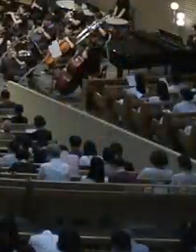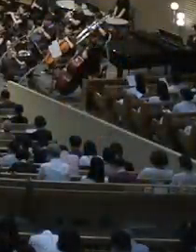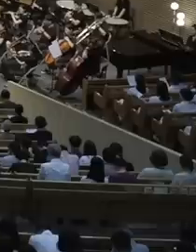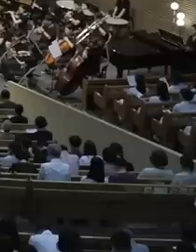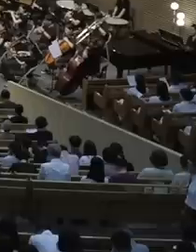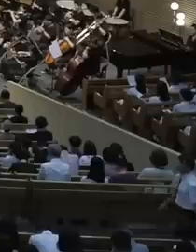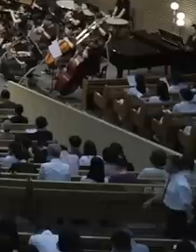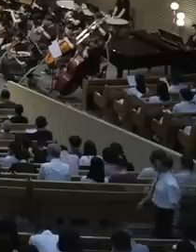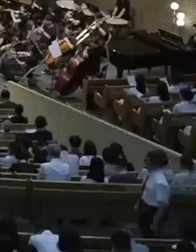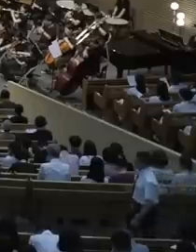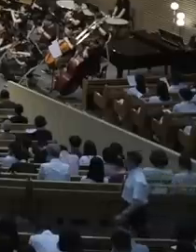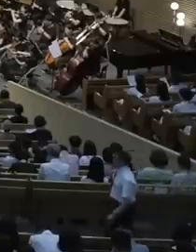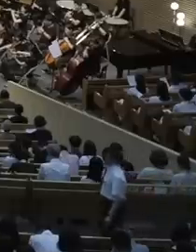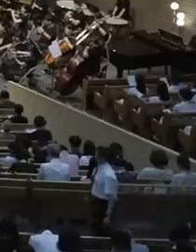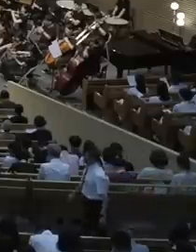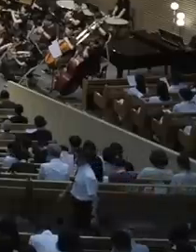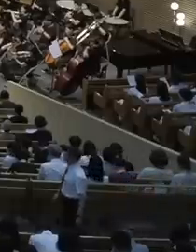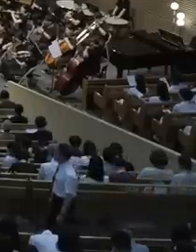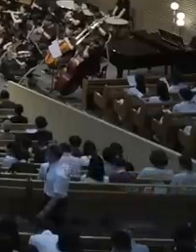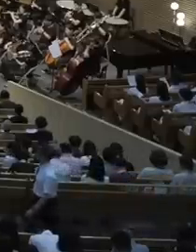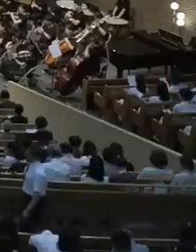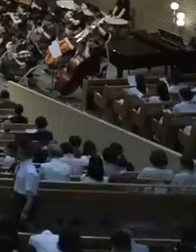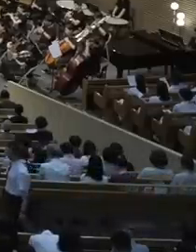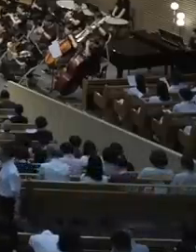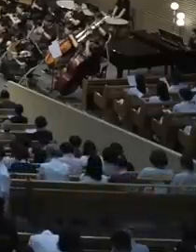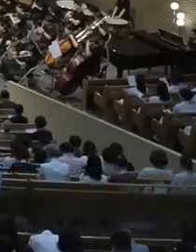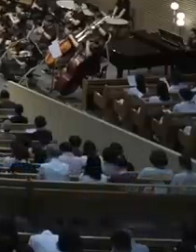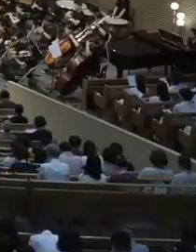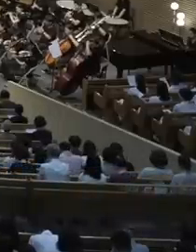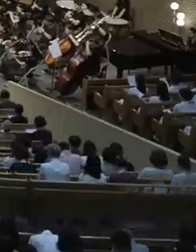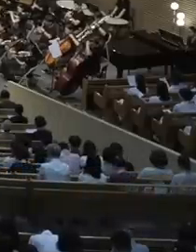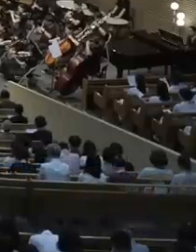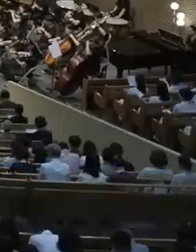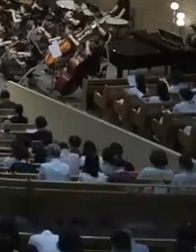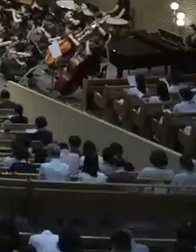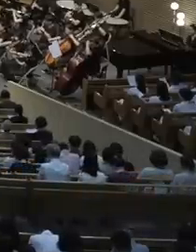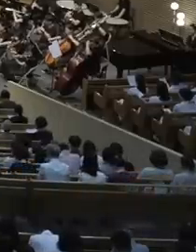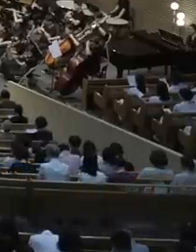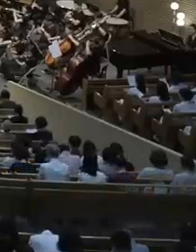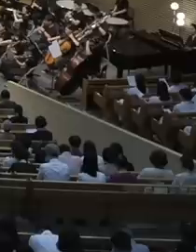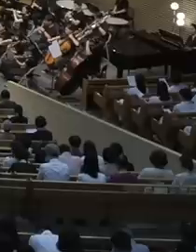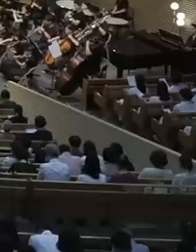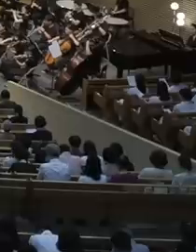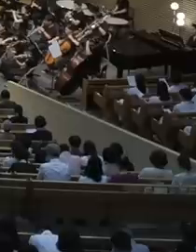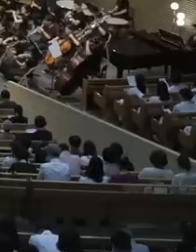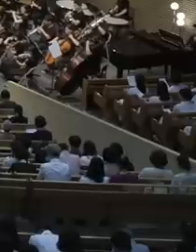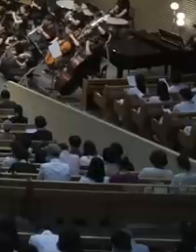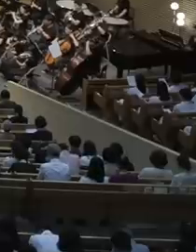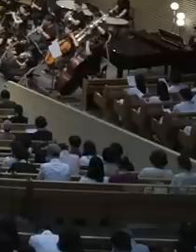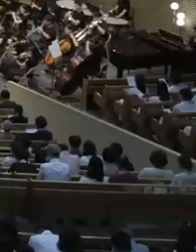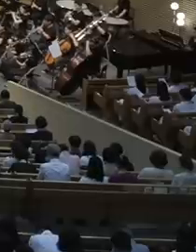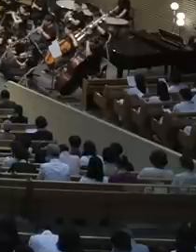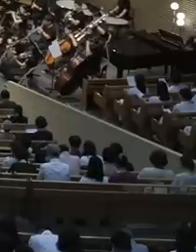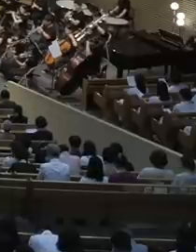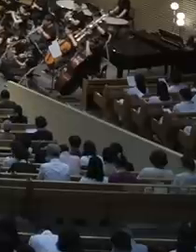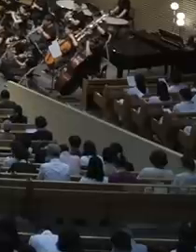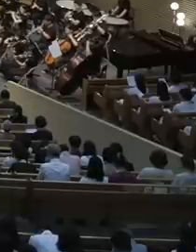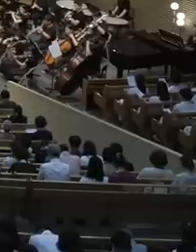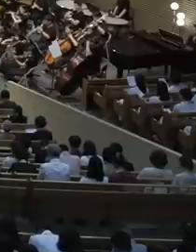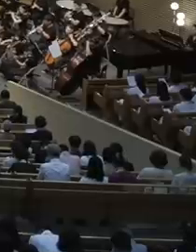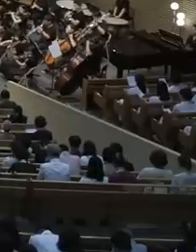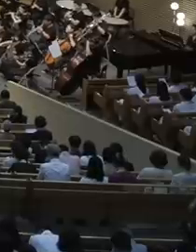하나님을 찬양합니다 하나님의 역사하심을 찬양합니다 놀라우신 주님을 찬양합니다 오늘도 하나님 앞에 나와